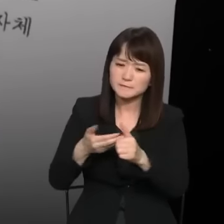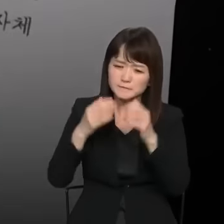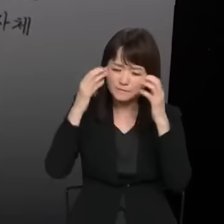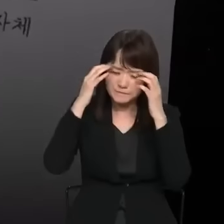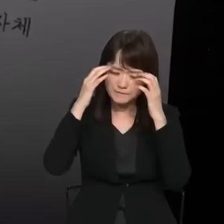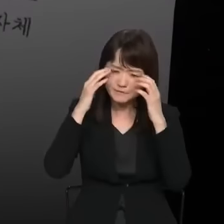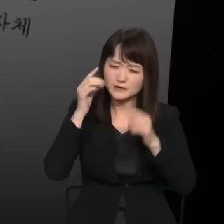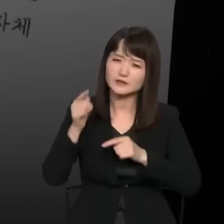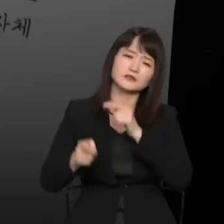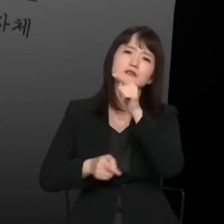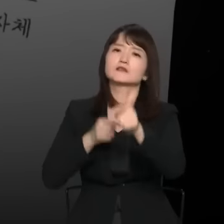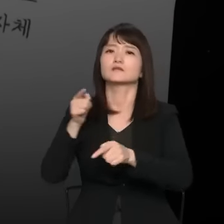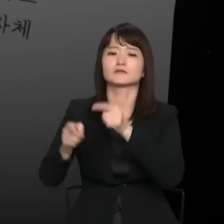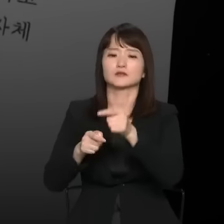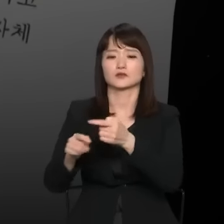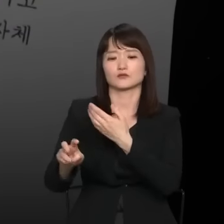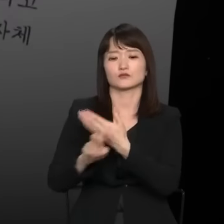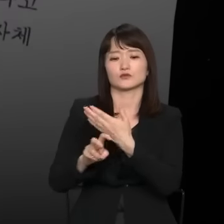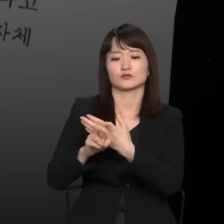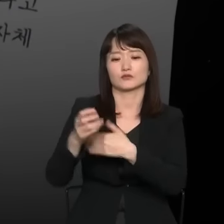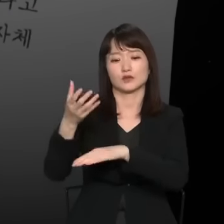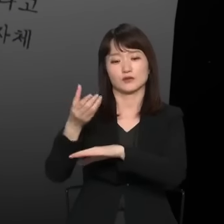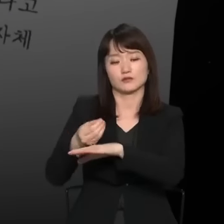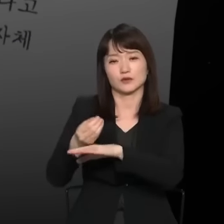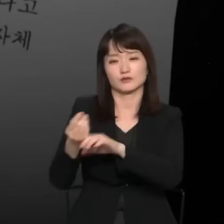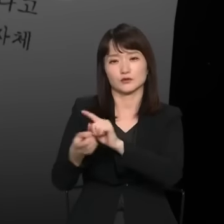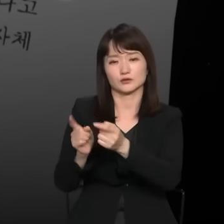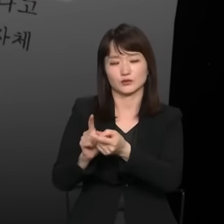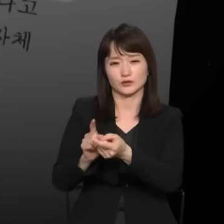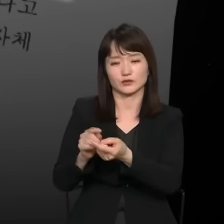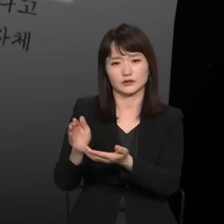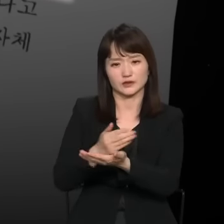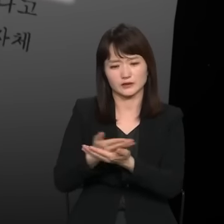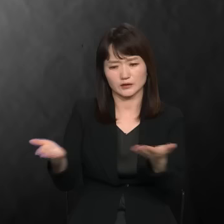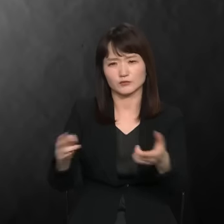신청하면서 불법 녹취한 파일을 서로 주고받으며 공동 범죄를